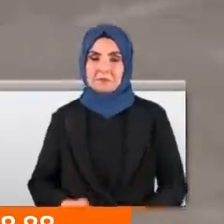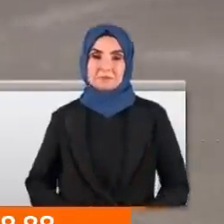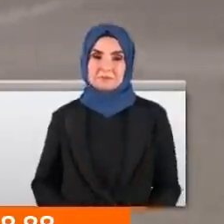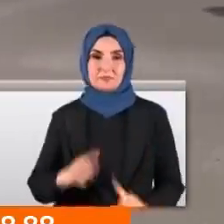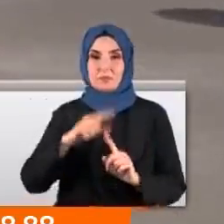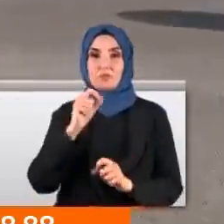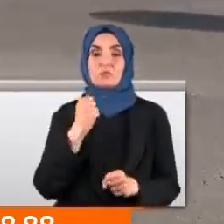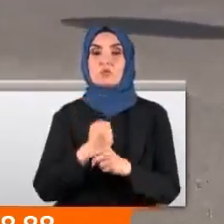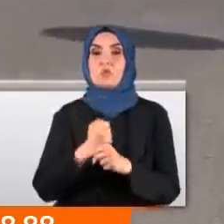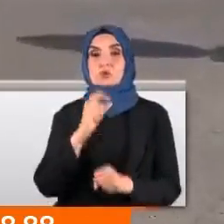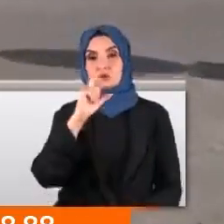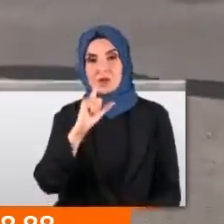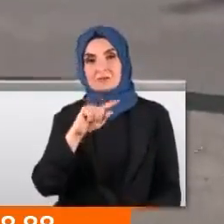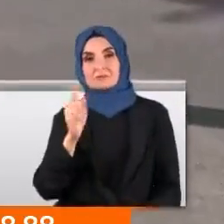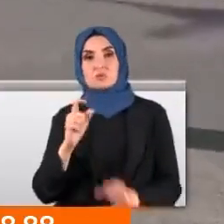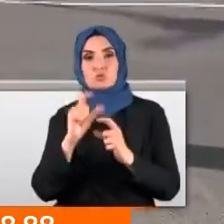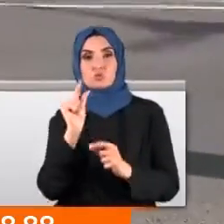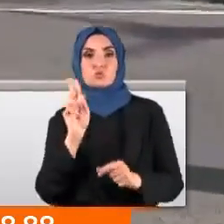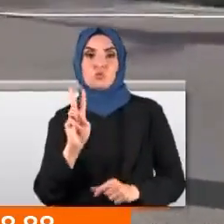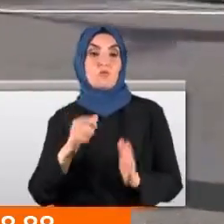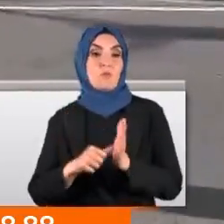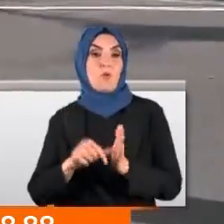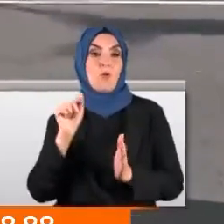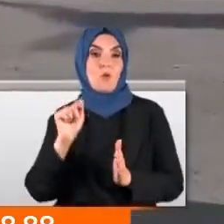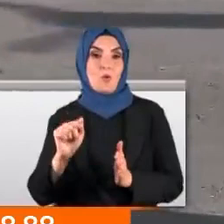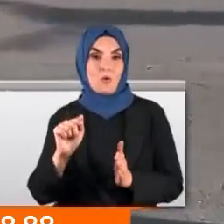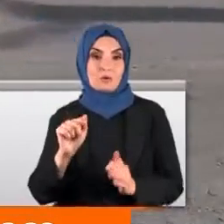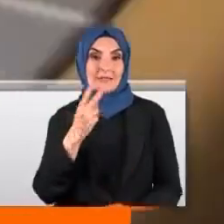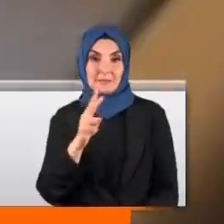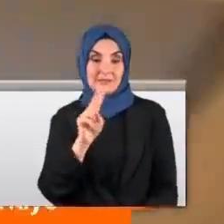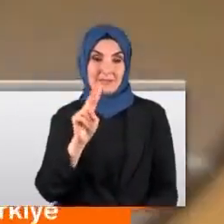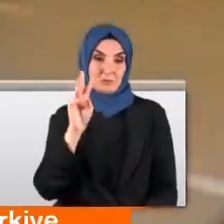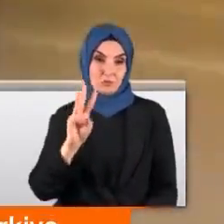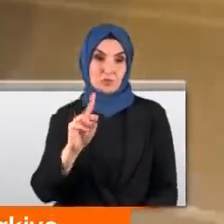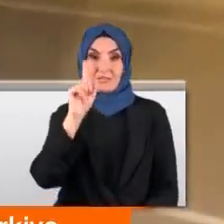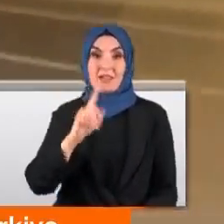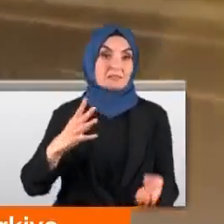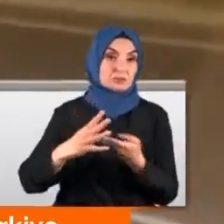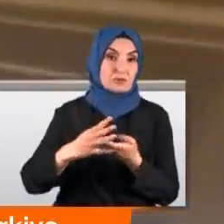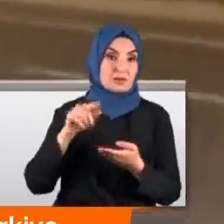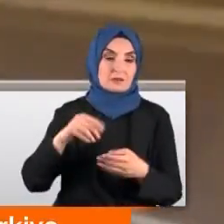TOGG'un CSU modelinin gelecek yılın ilk çeyreğinde piyasaya çıkması bekleniyor.